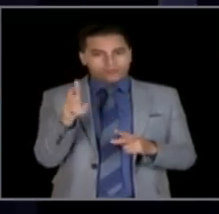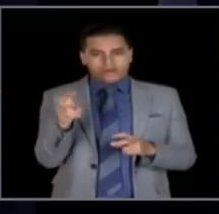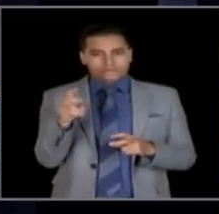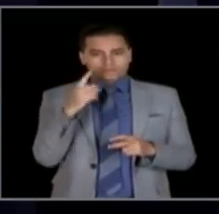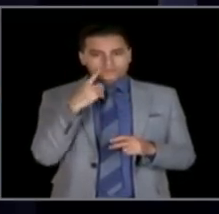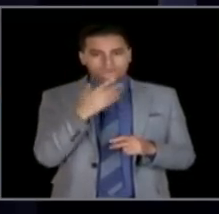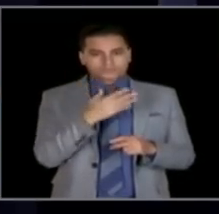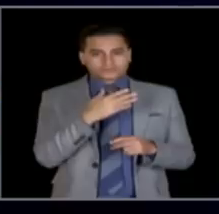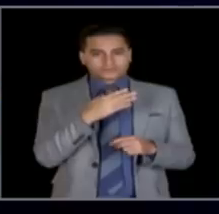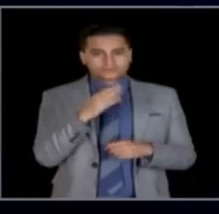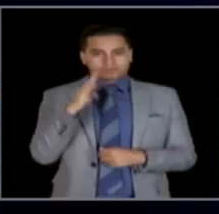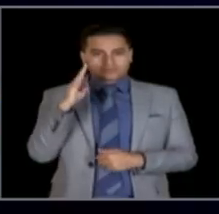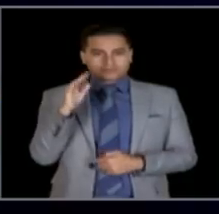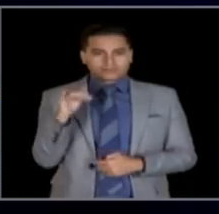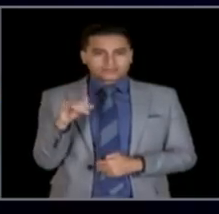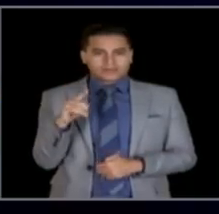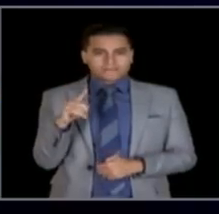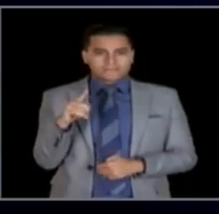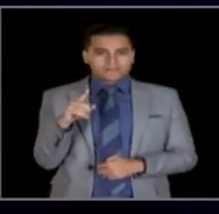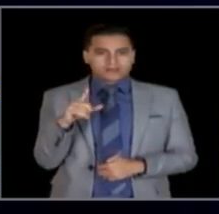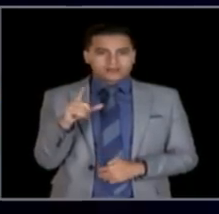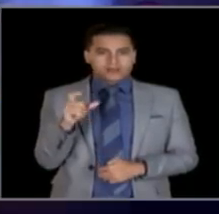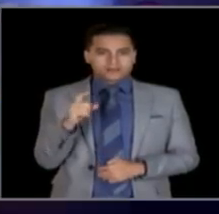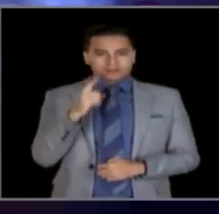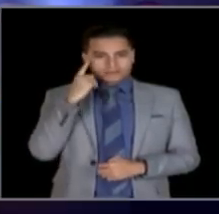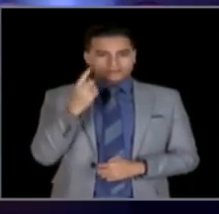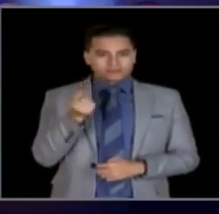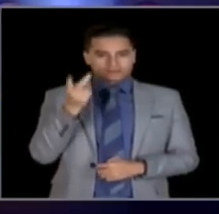إجابتك كيبلر. اخترع تلسكوب جديد.